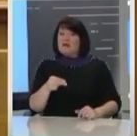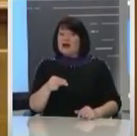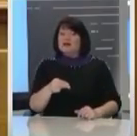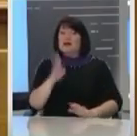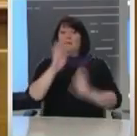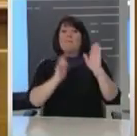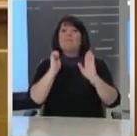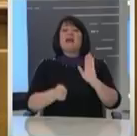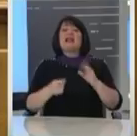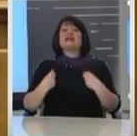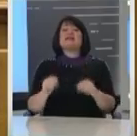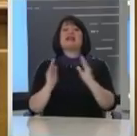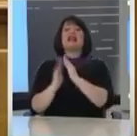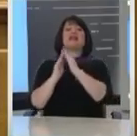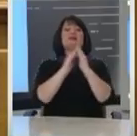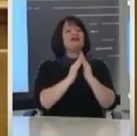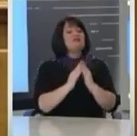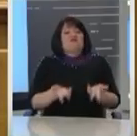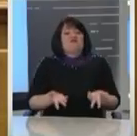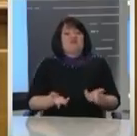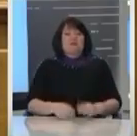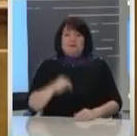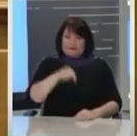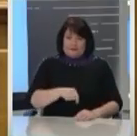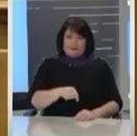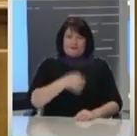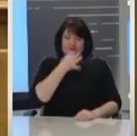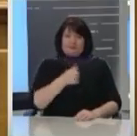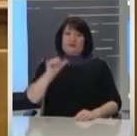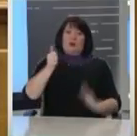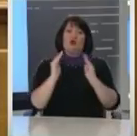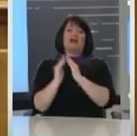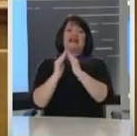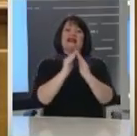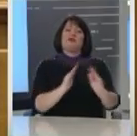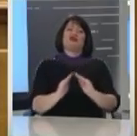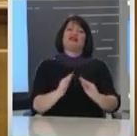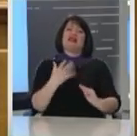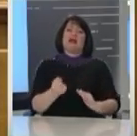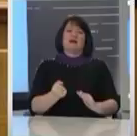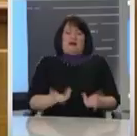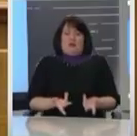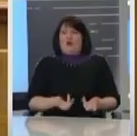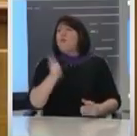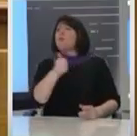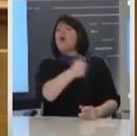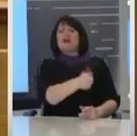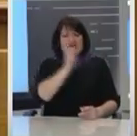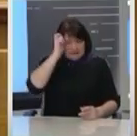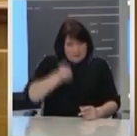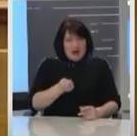πληστηριασμούς. Και μας λέτε ακόμα και σήμερα ότι προστατεύετε την πρώτη κατοικία, όταν μόνοι σας έχετε